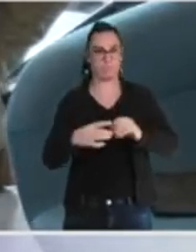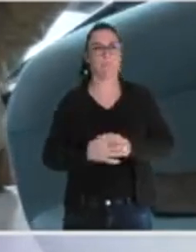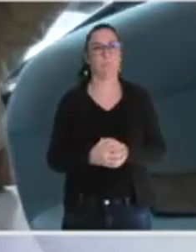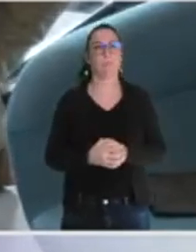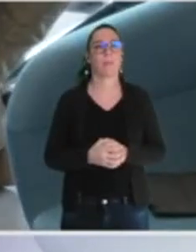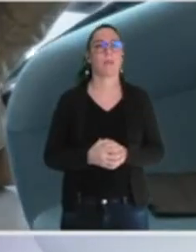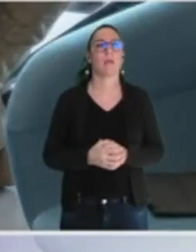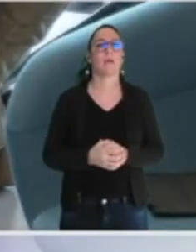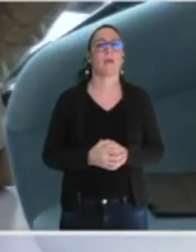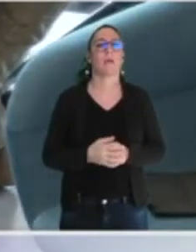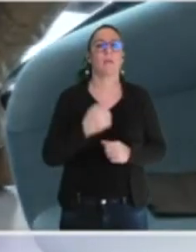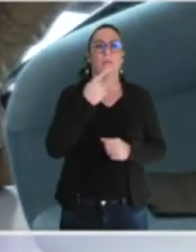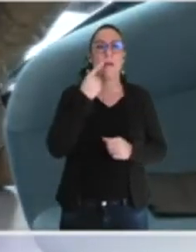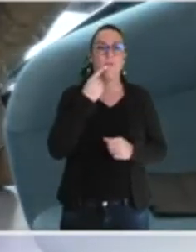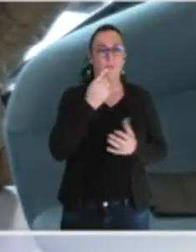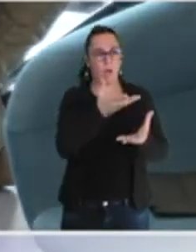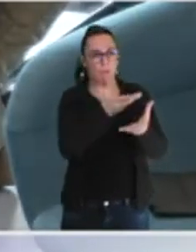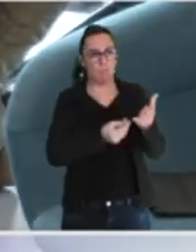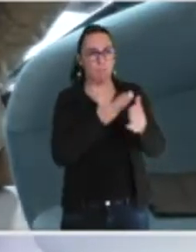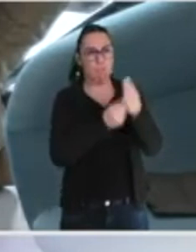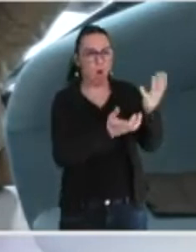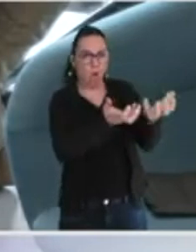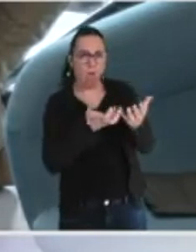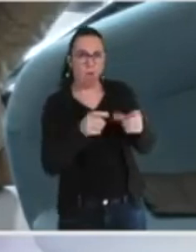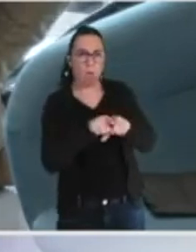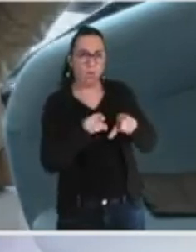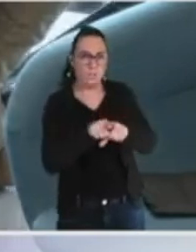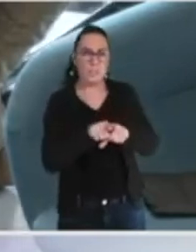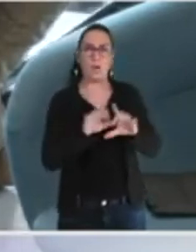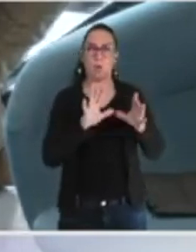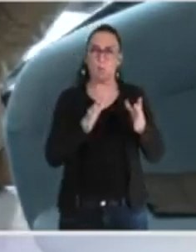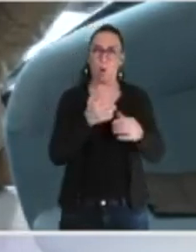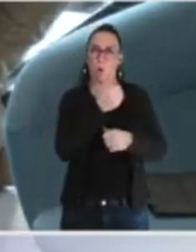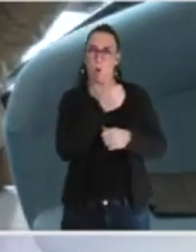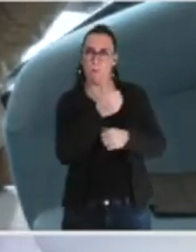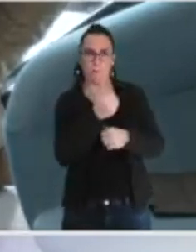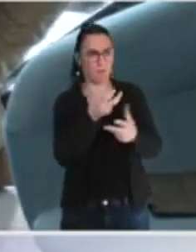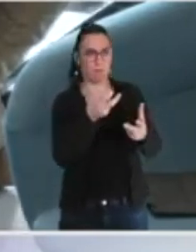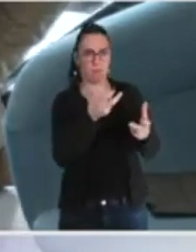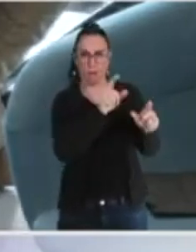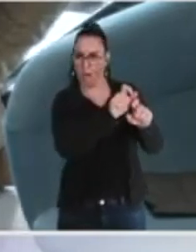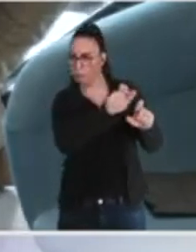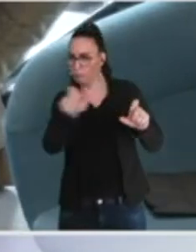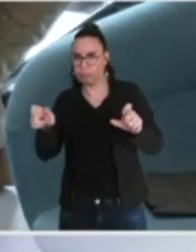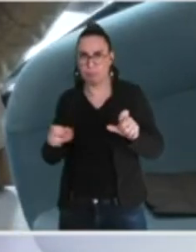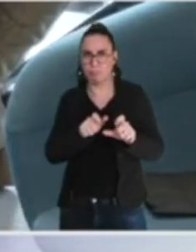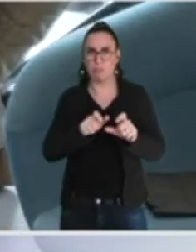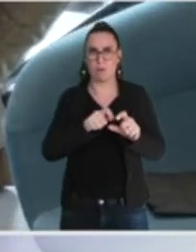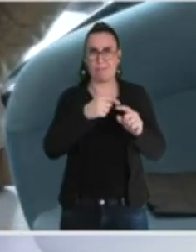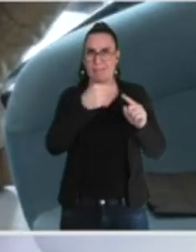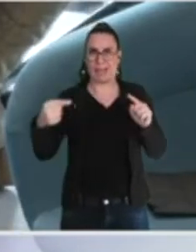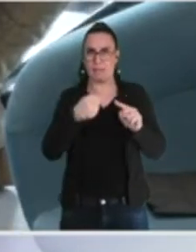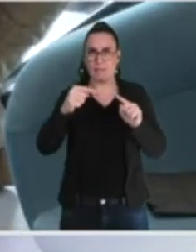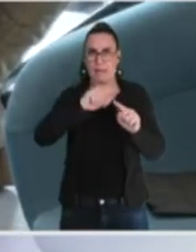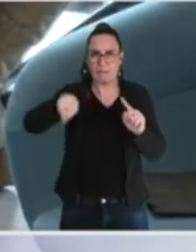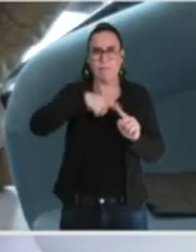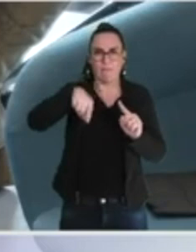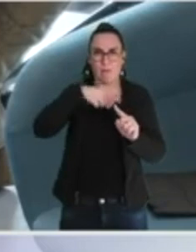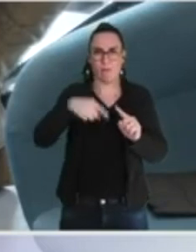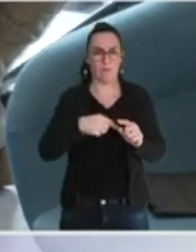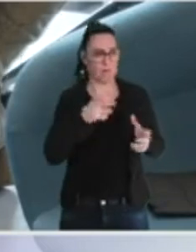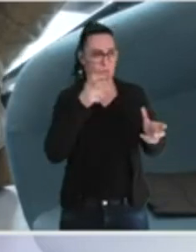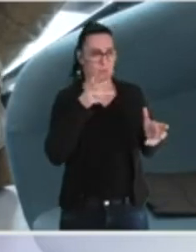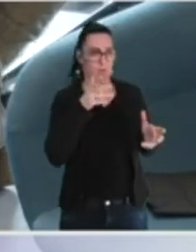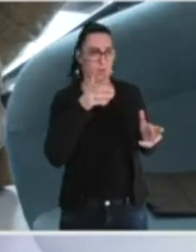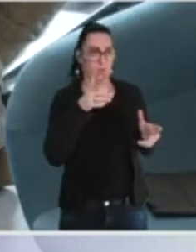centre, fruit du manque d'attractivité et d'accessibilité qui entretient à son tour un manque d'attractivité dans un cercle vicieux. Je suis atterrée de voir